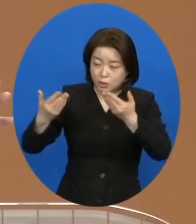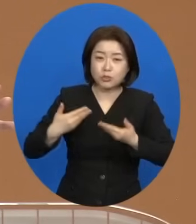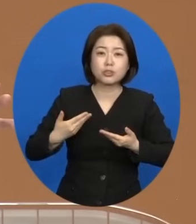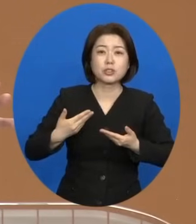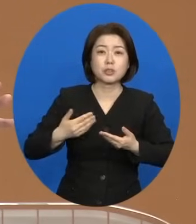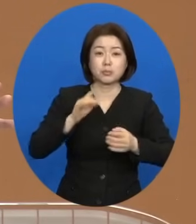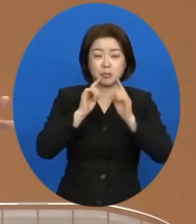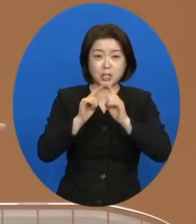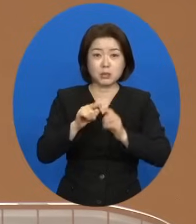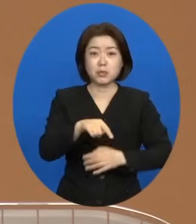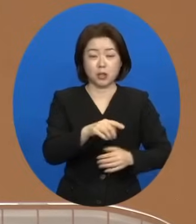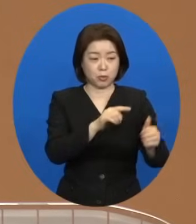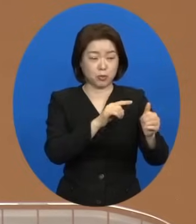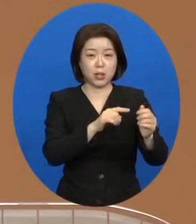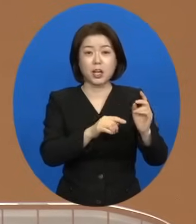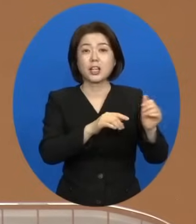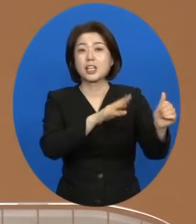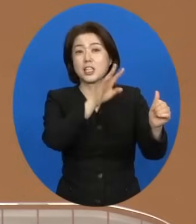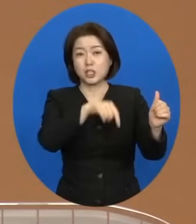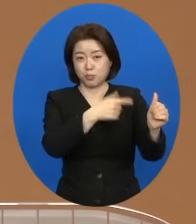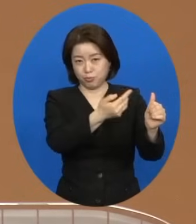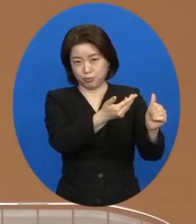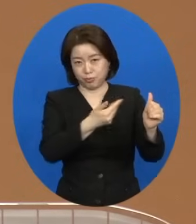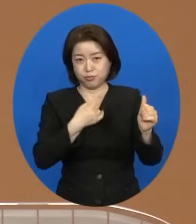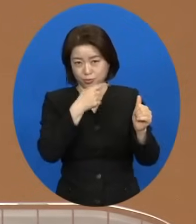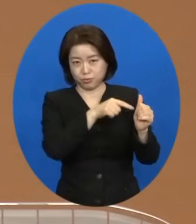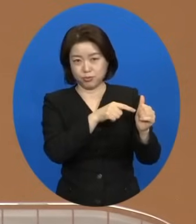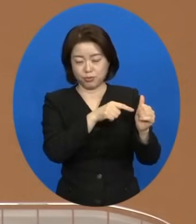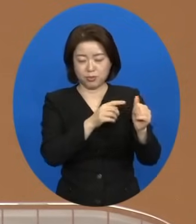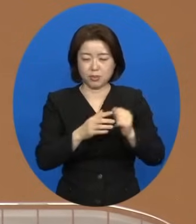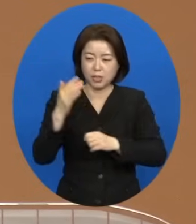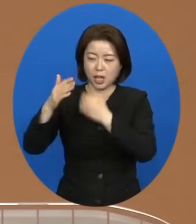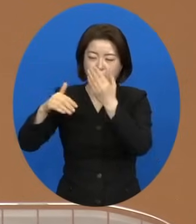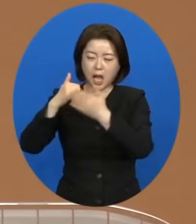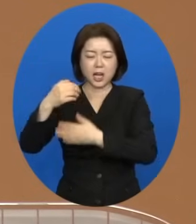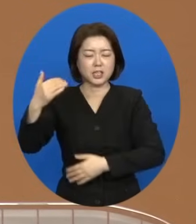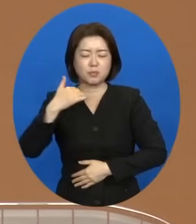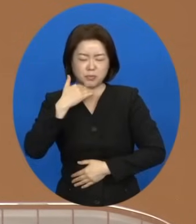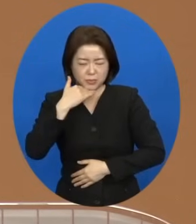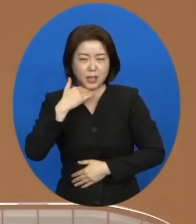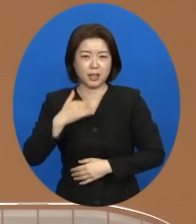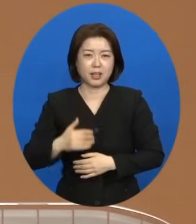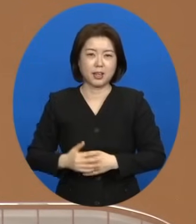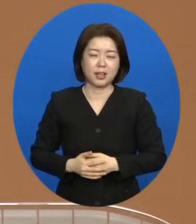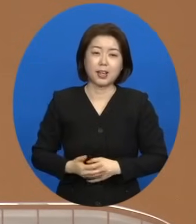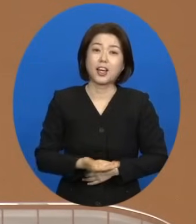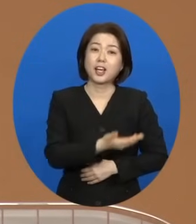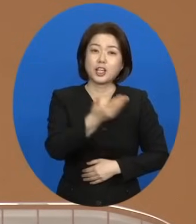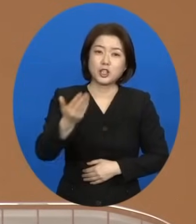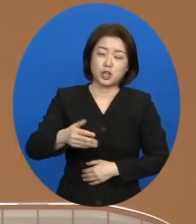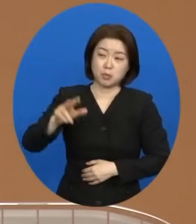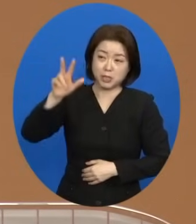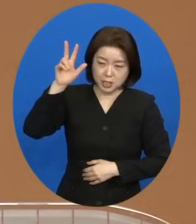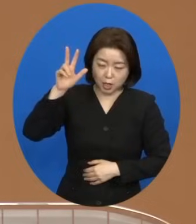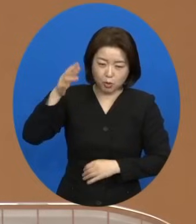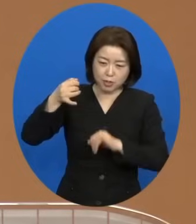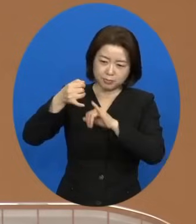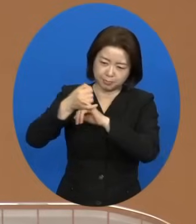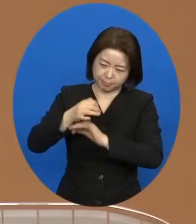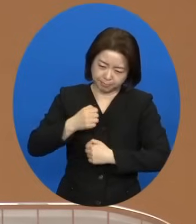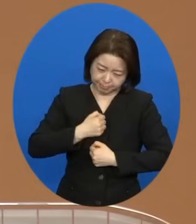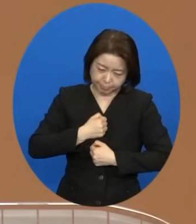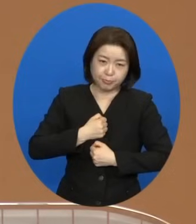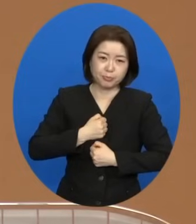분이 계셨어요 여러분 하나님께서 기다리고 계세요 여러분의 소원을 하나님께서 지키기를 하나님은